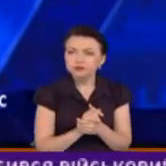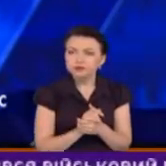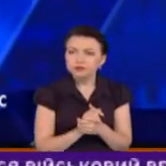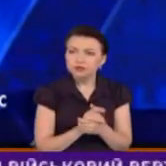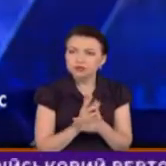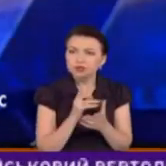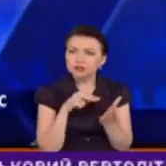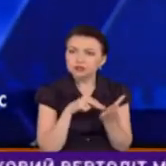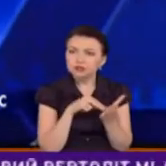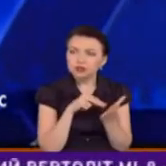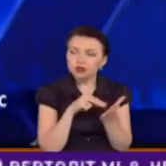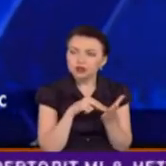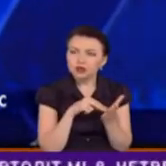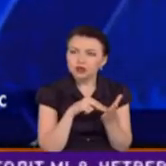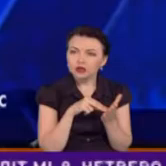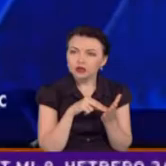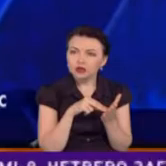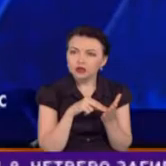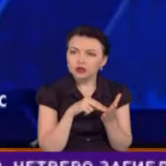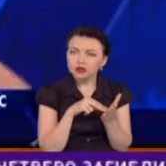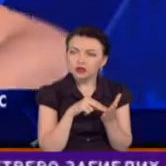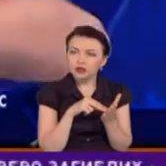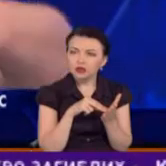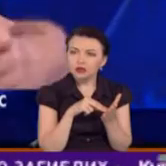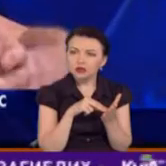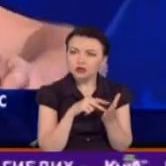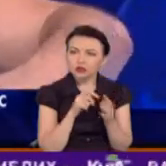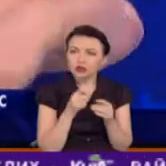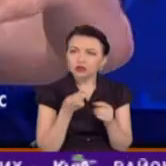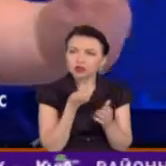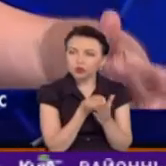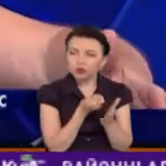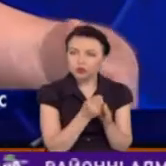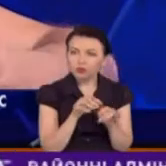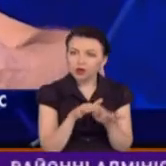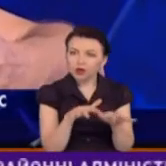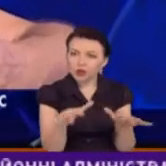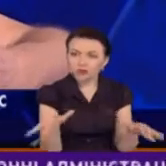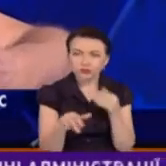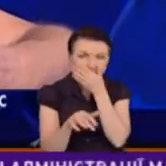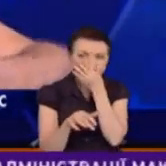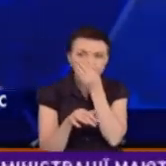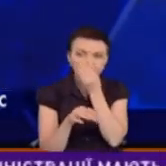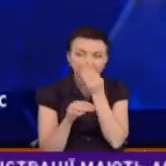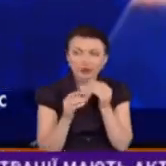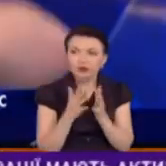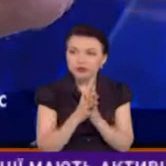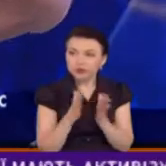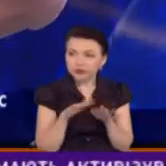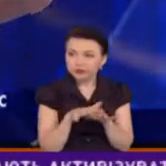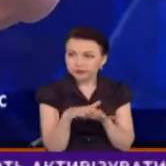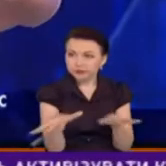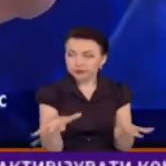ціни. Там значно більше йдуть на мережі, на білінг, на облік, на все це, розумієте? Тому